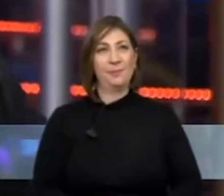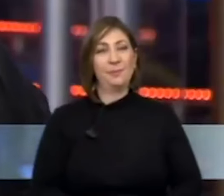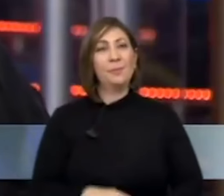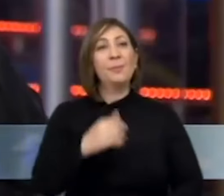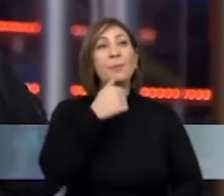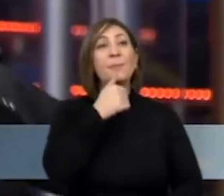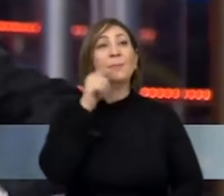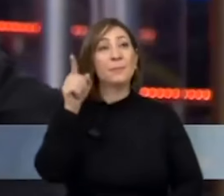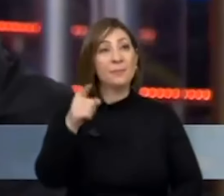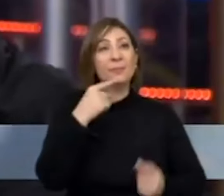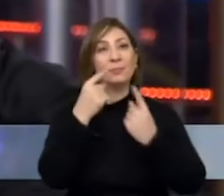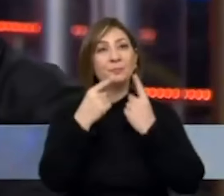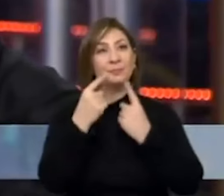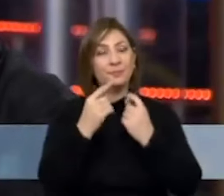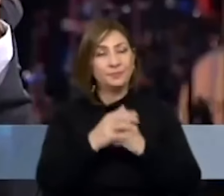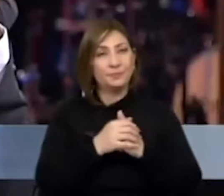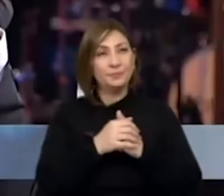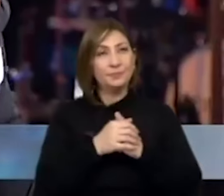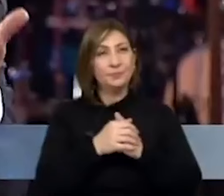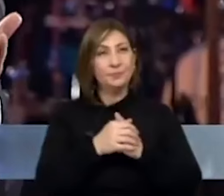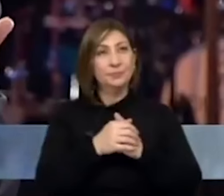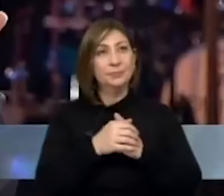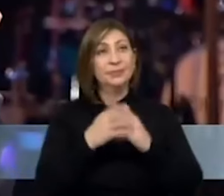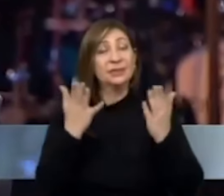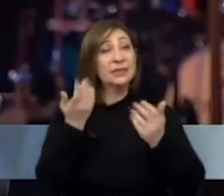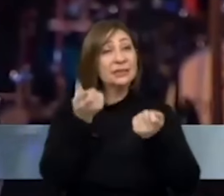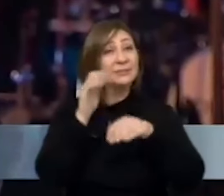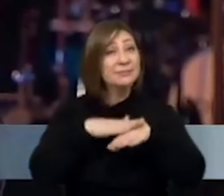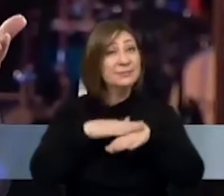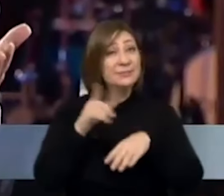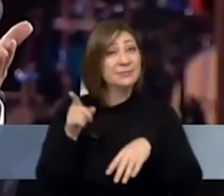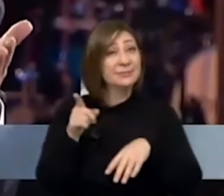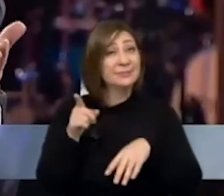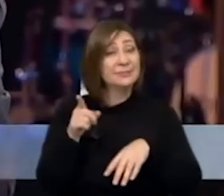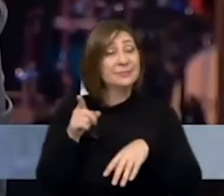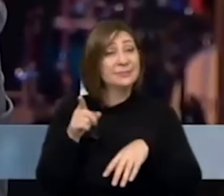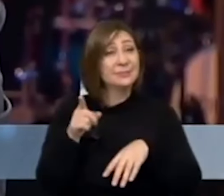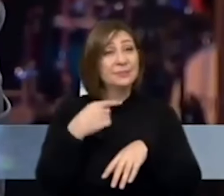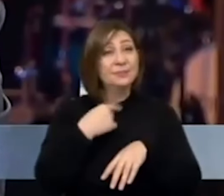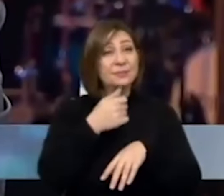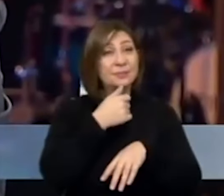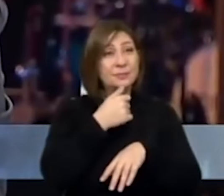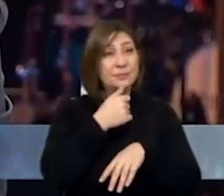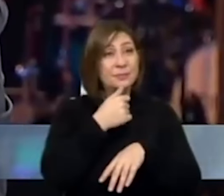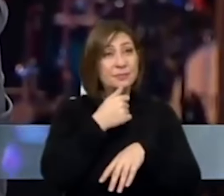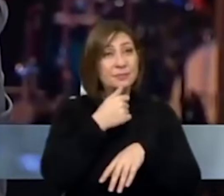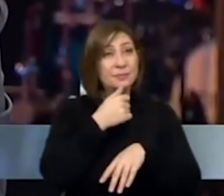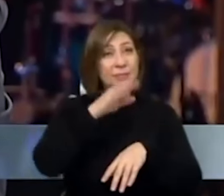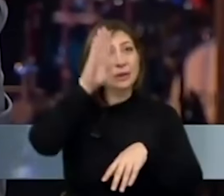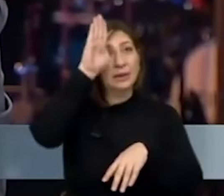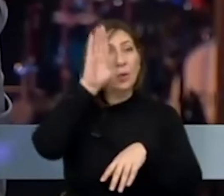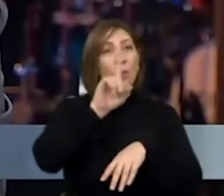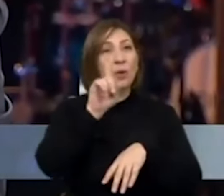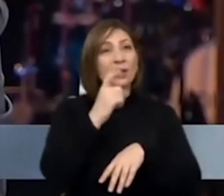Tabii. Babanızdan söz edelim. Ne işle uğraşır? Benim babam İstanbul'da